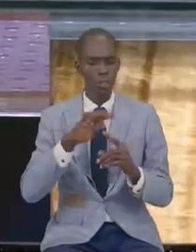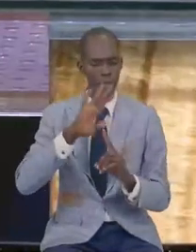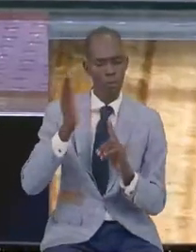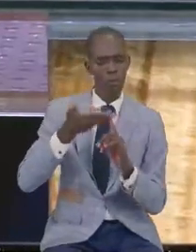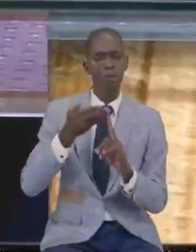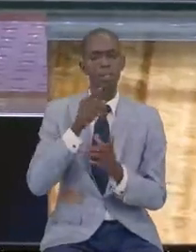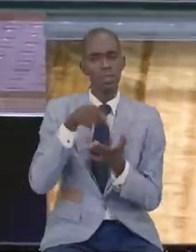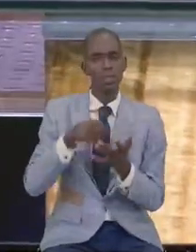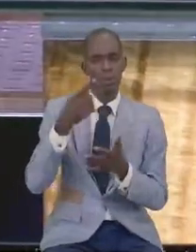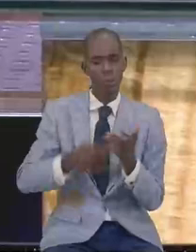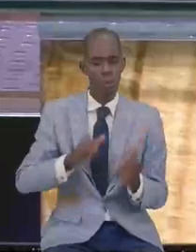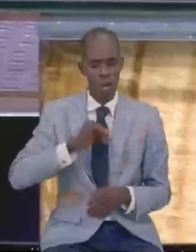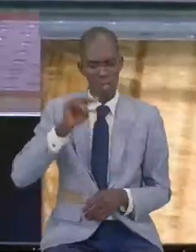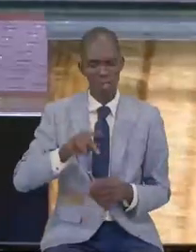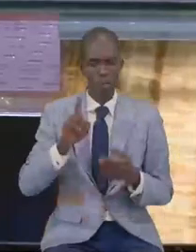dont j'ai besoin.